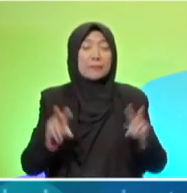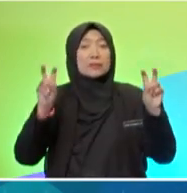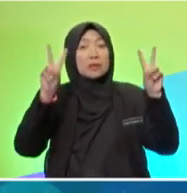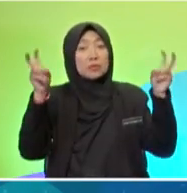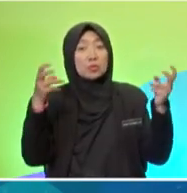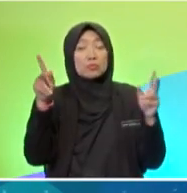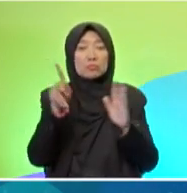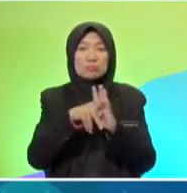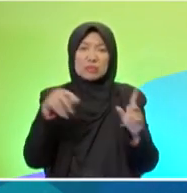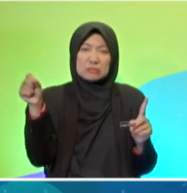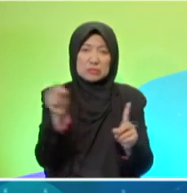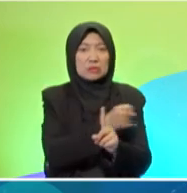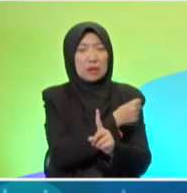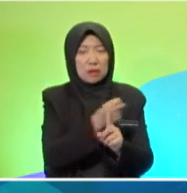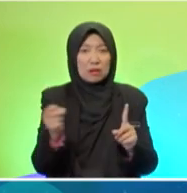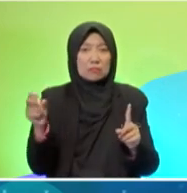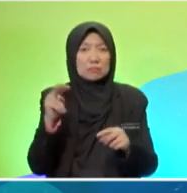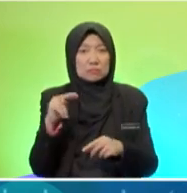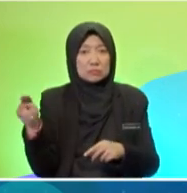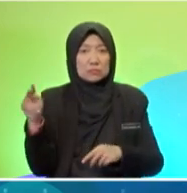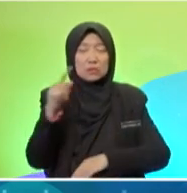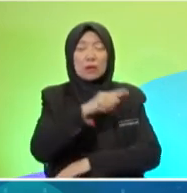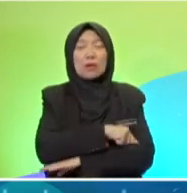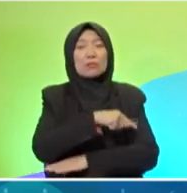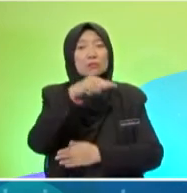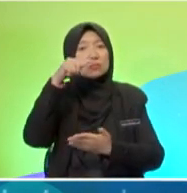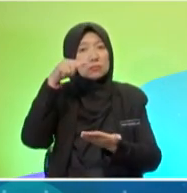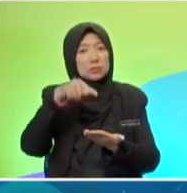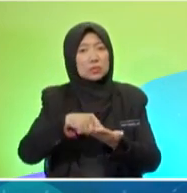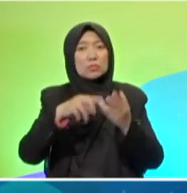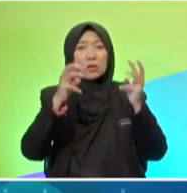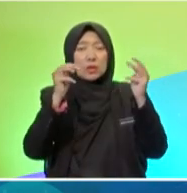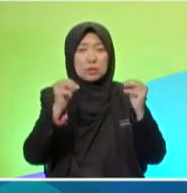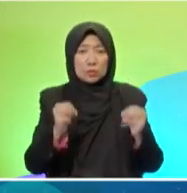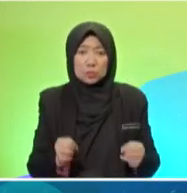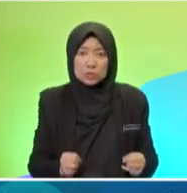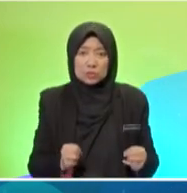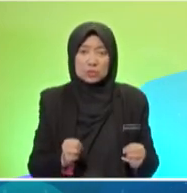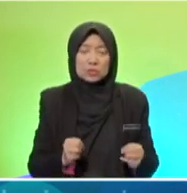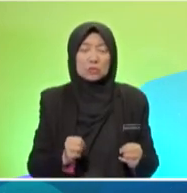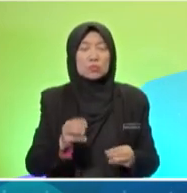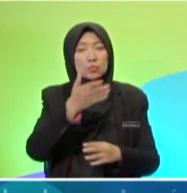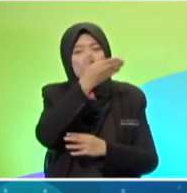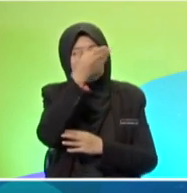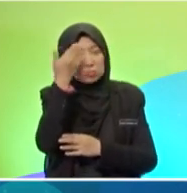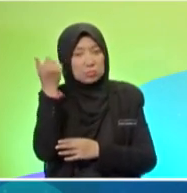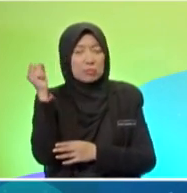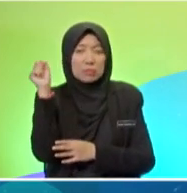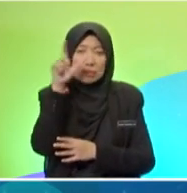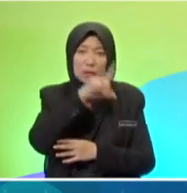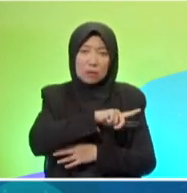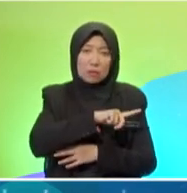kendaraan hari ini manusia semakin apa dan Leka